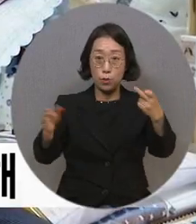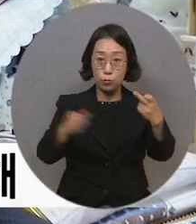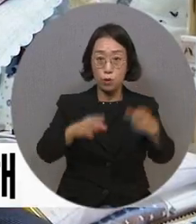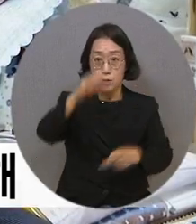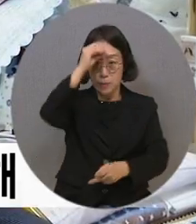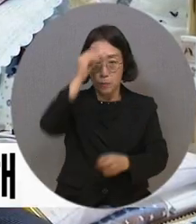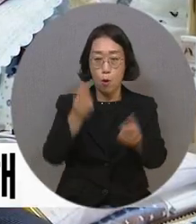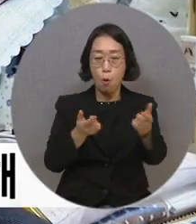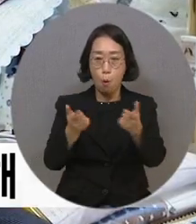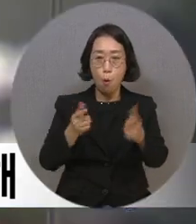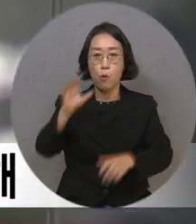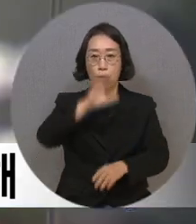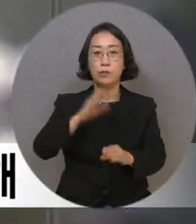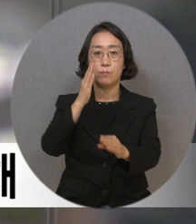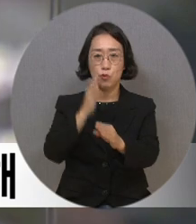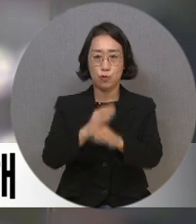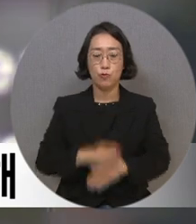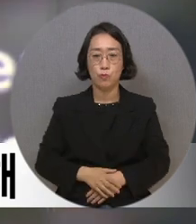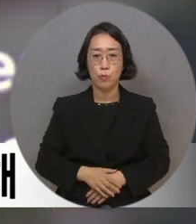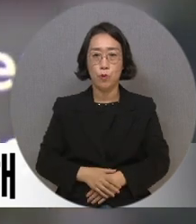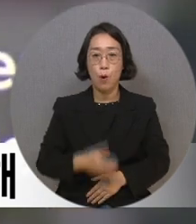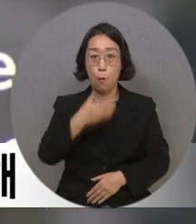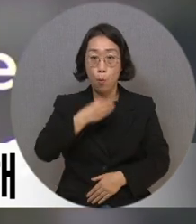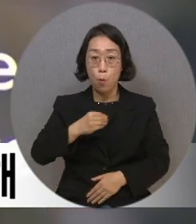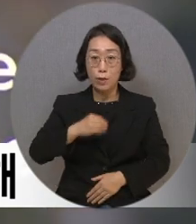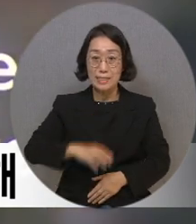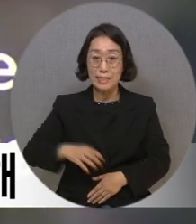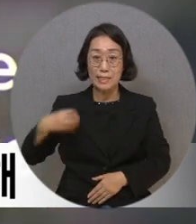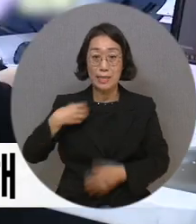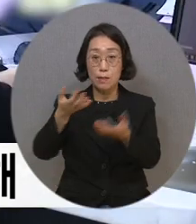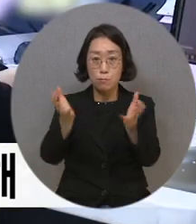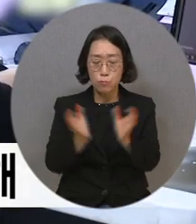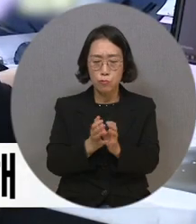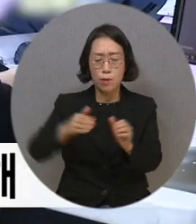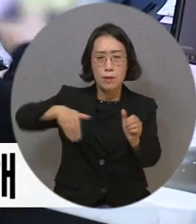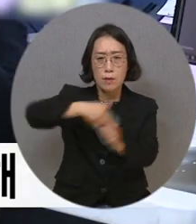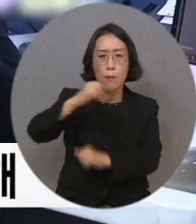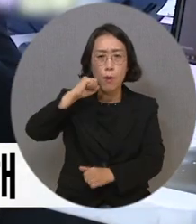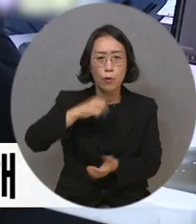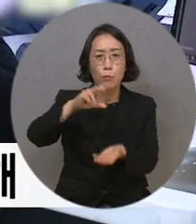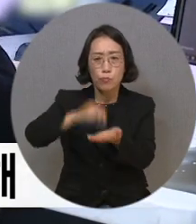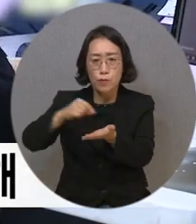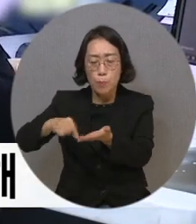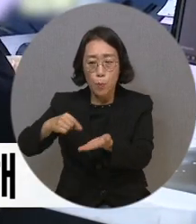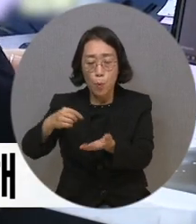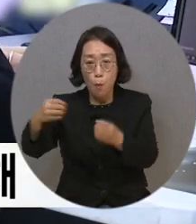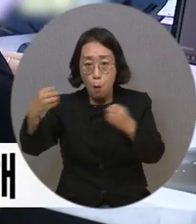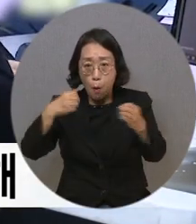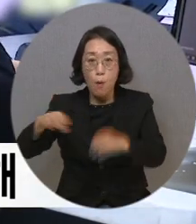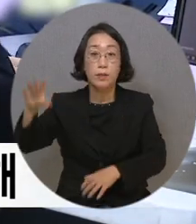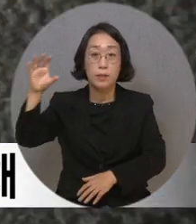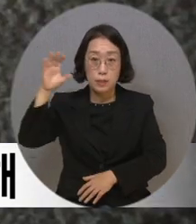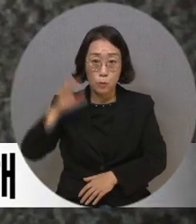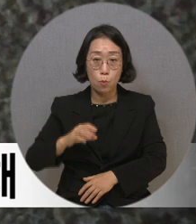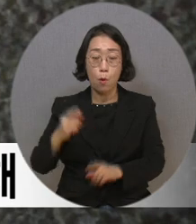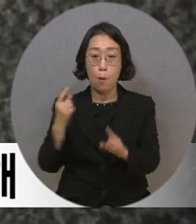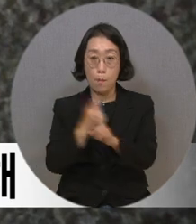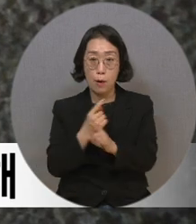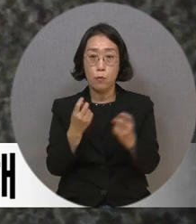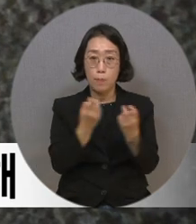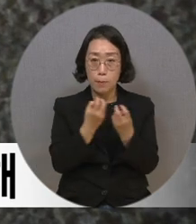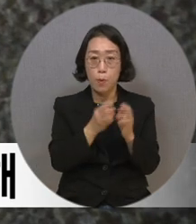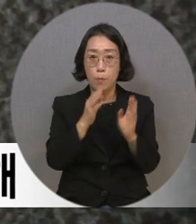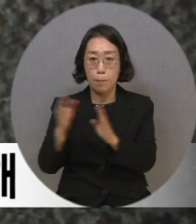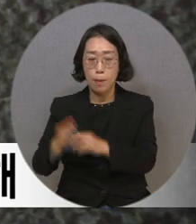시범적으로 시행됐습니다. 보건복지부는 이날 현장의 애로사항을 청취하고 개선 방안을 마련하는 한편 방문